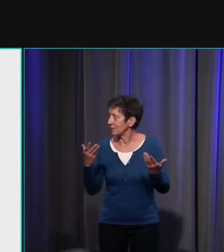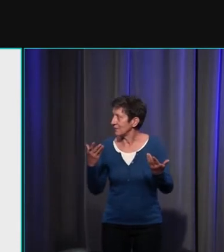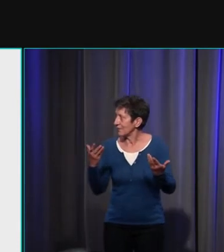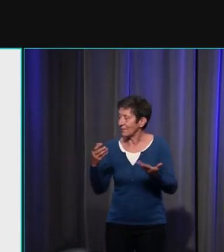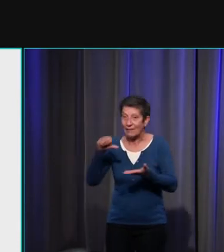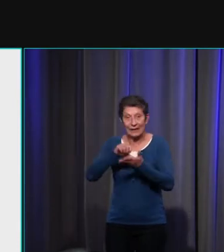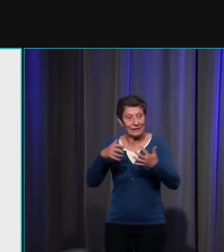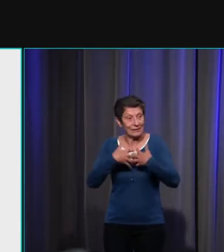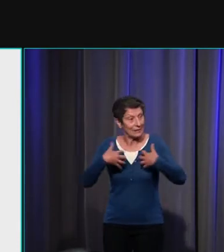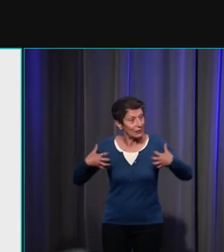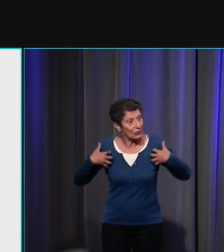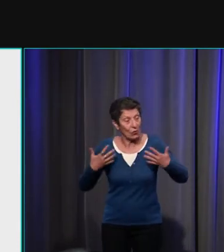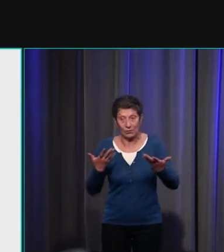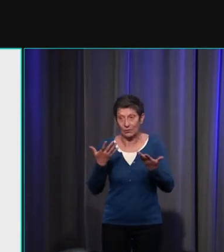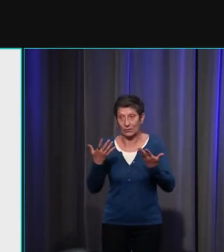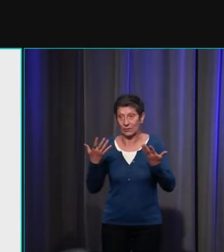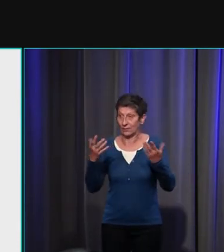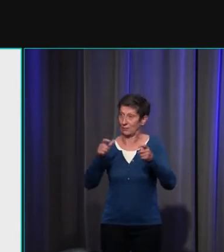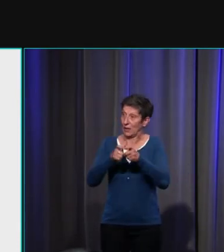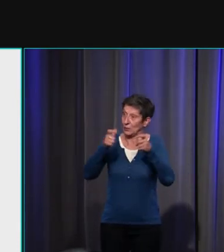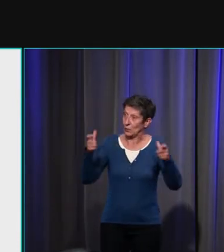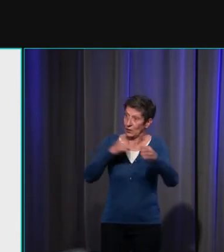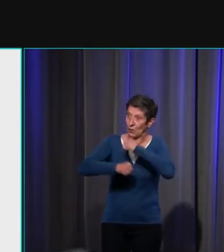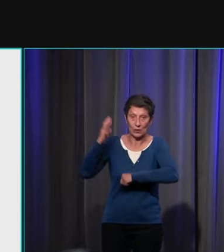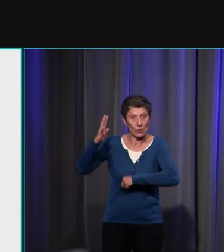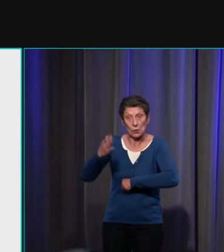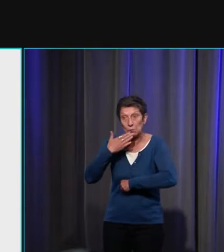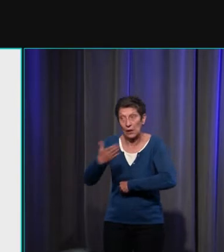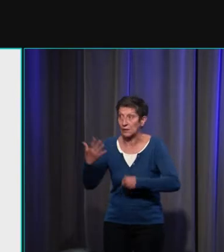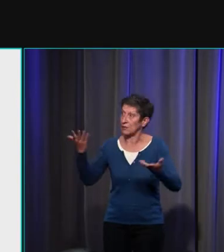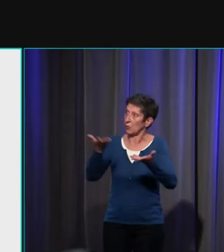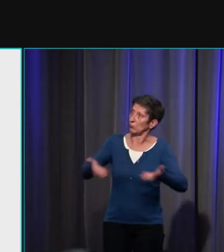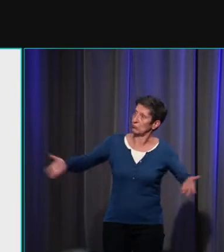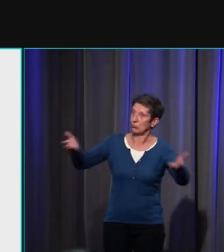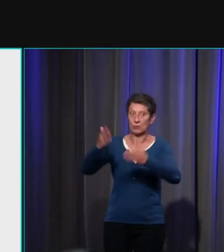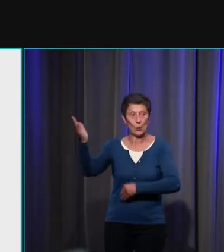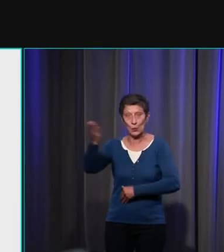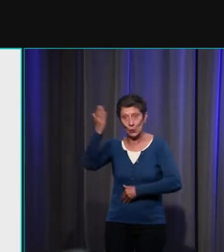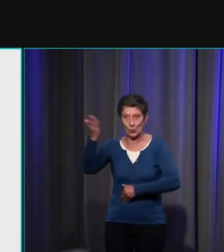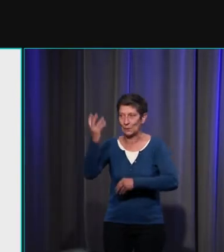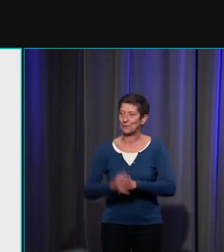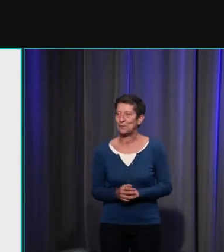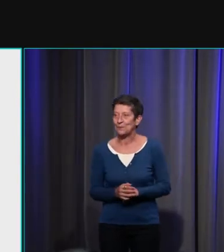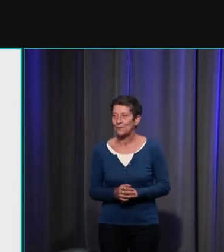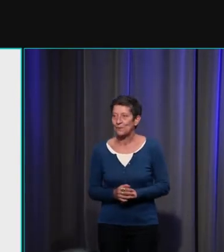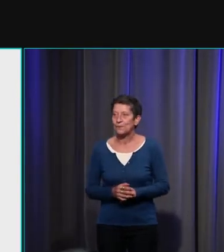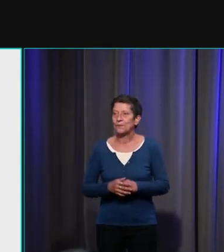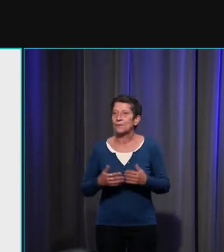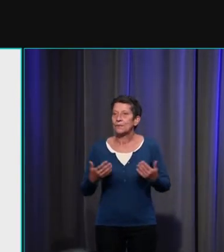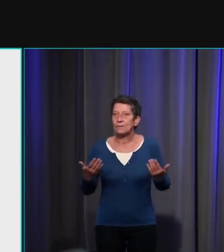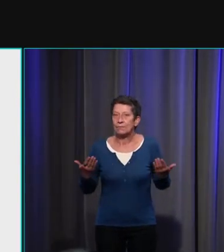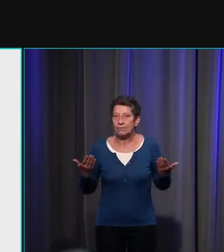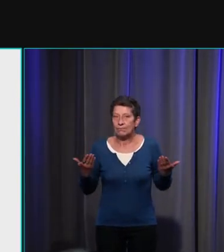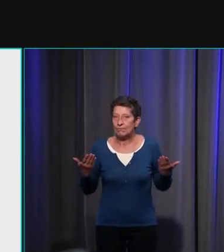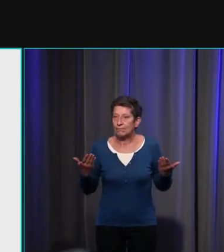et de l'industrie organisé cette conférence dans un cadre aussi prestigieux il s'agit donc de